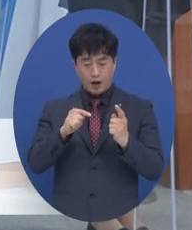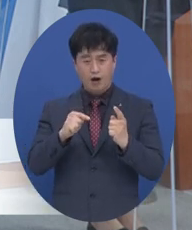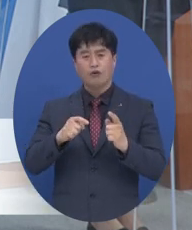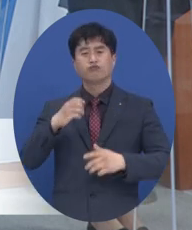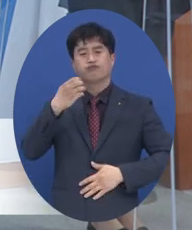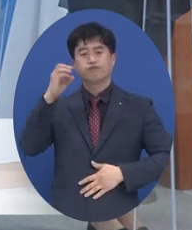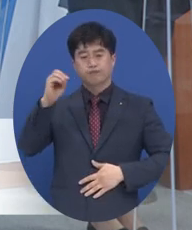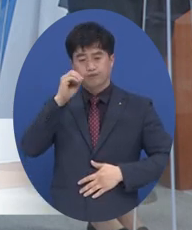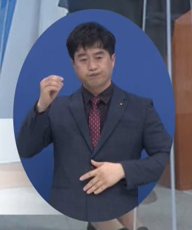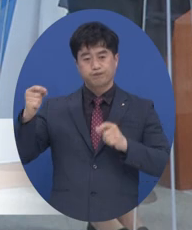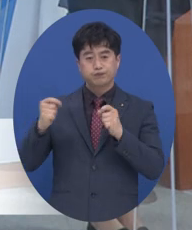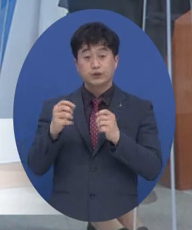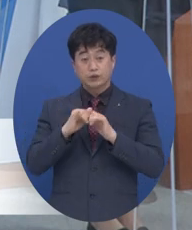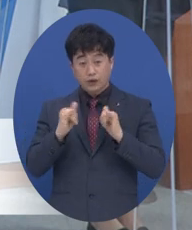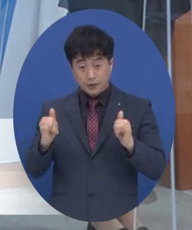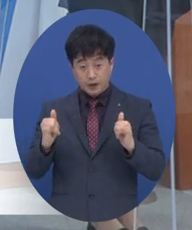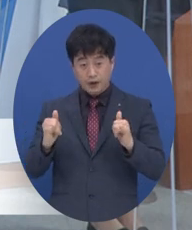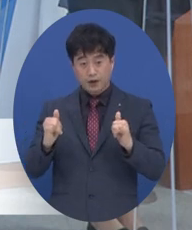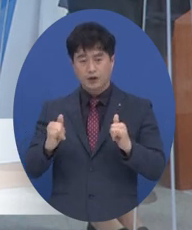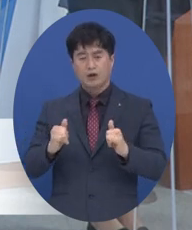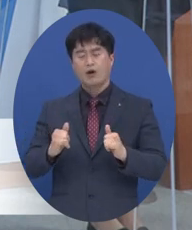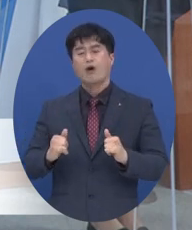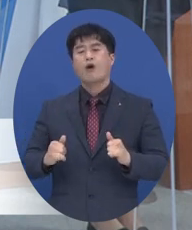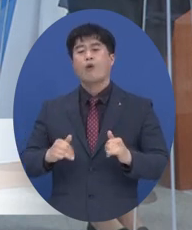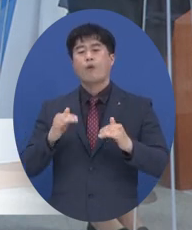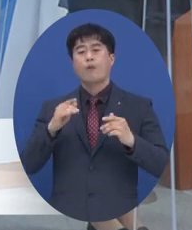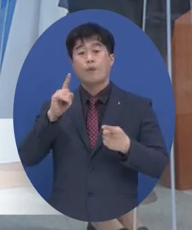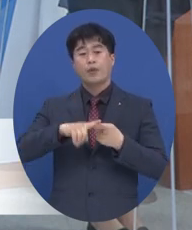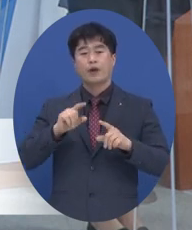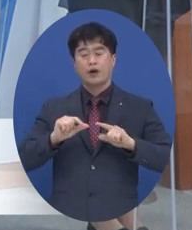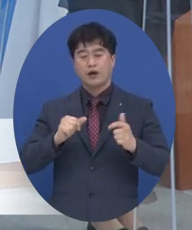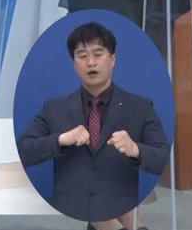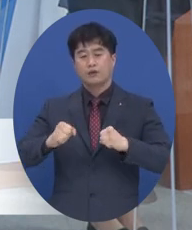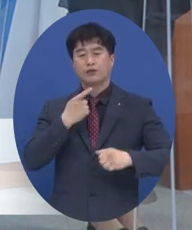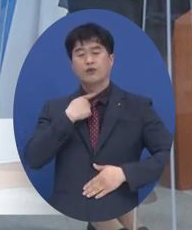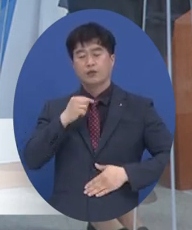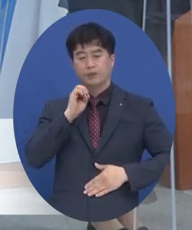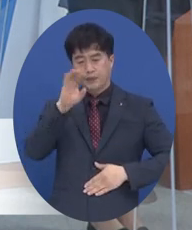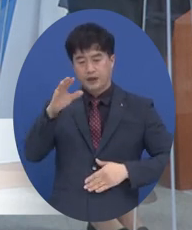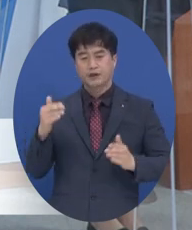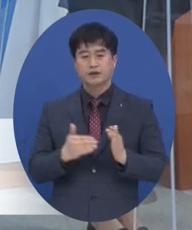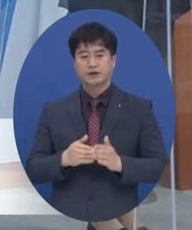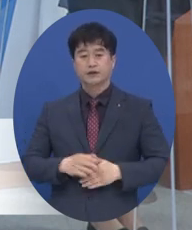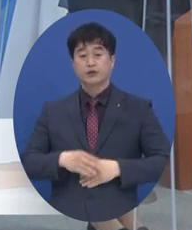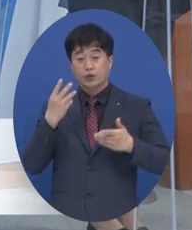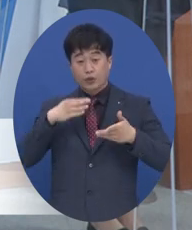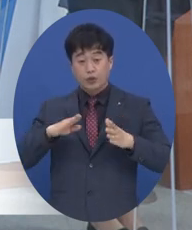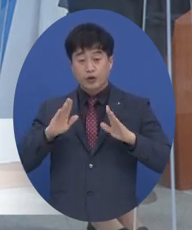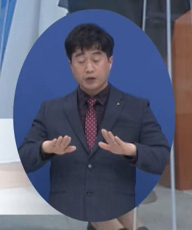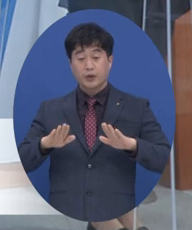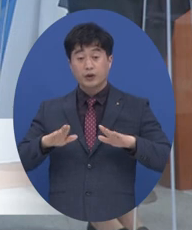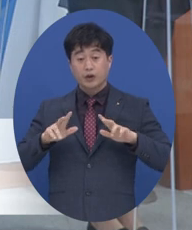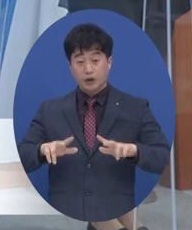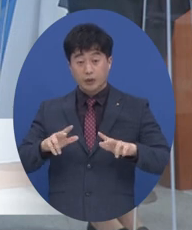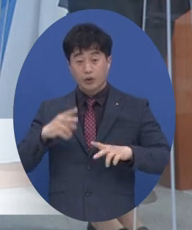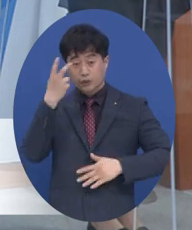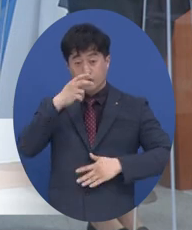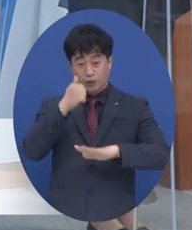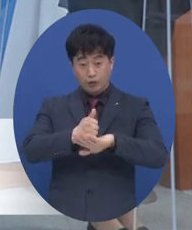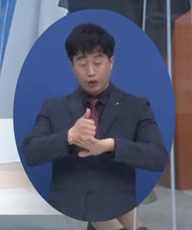90% 에 가까운 프리랜서 들이 부당행위를 겪었다 고 응답했습니다 경기도는 이번 조사 결과를 바탕으로